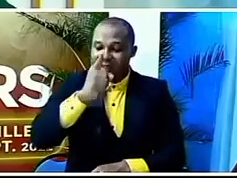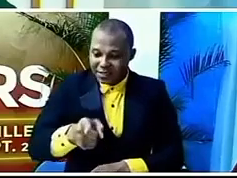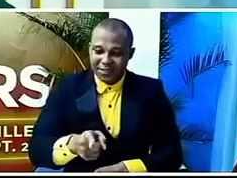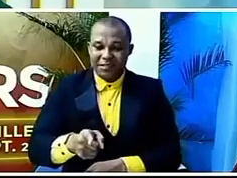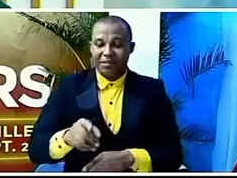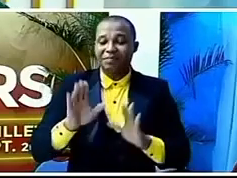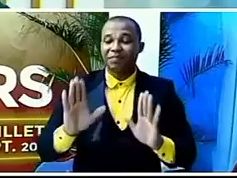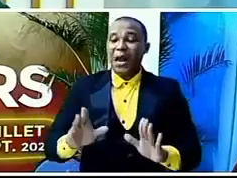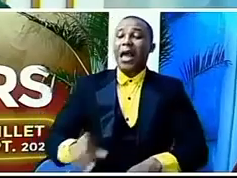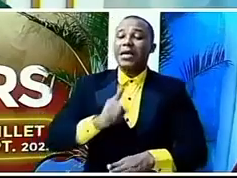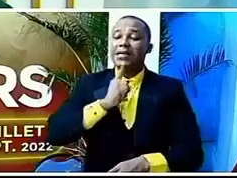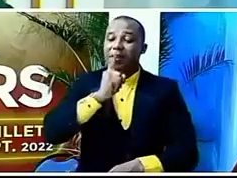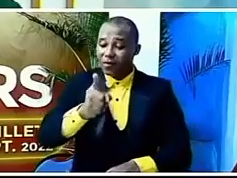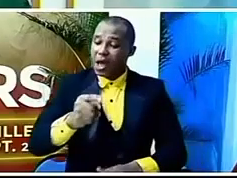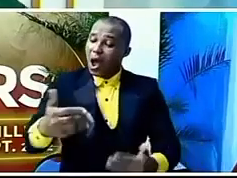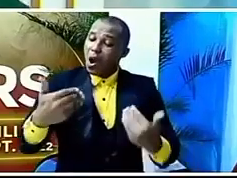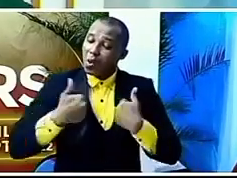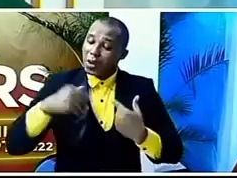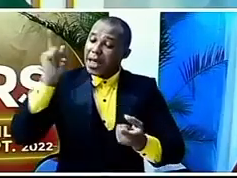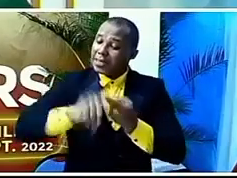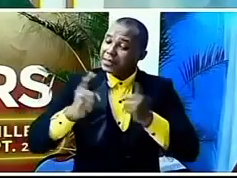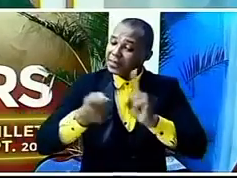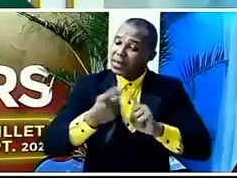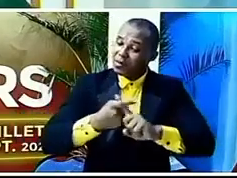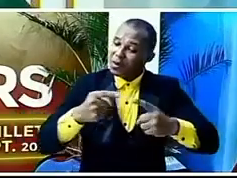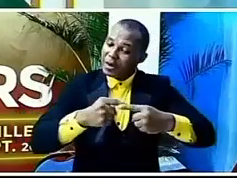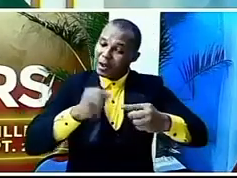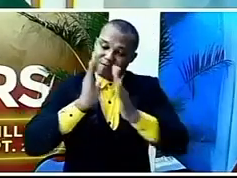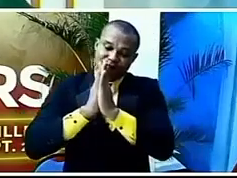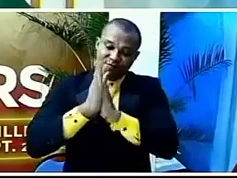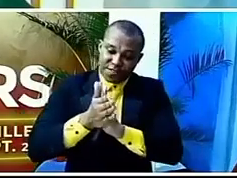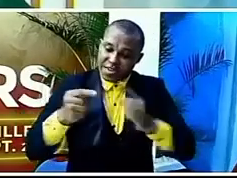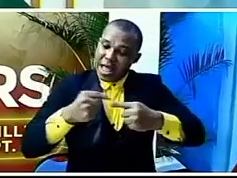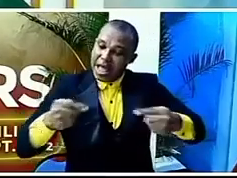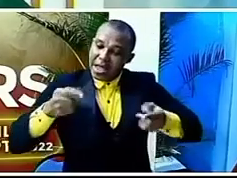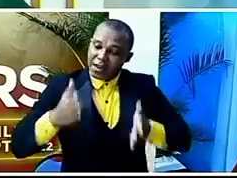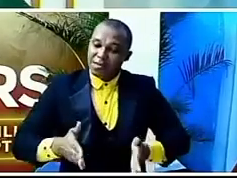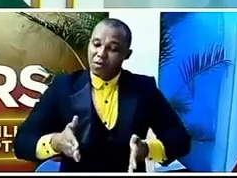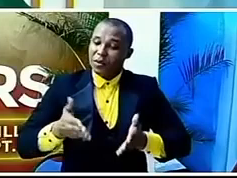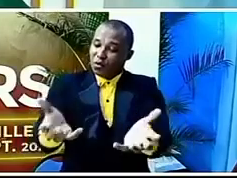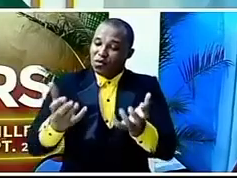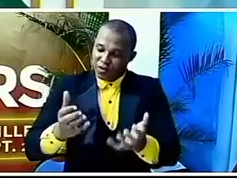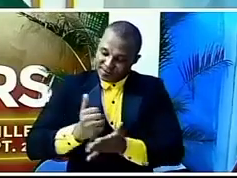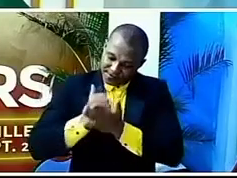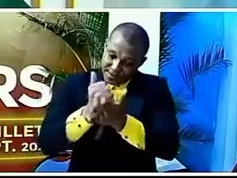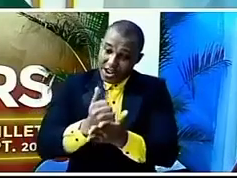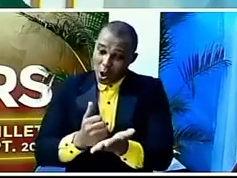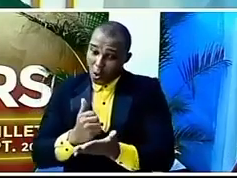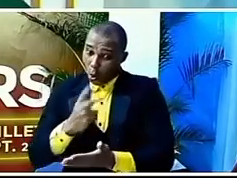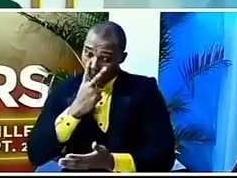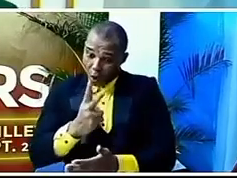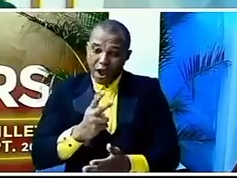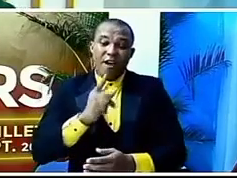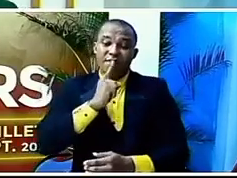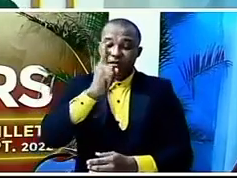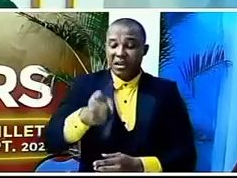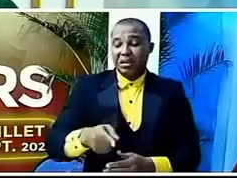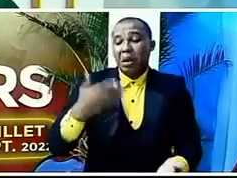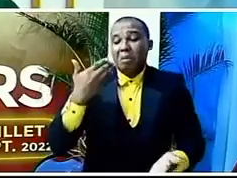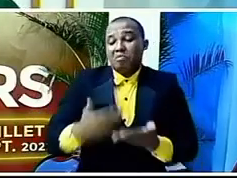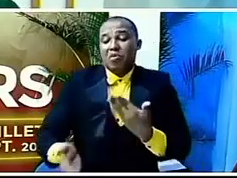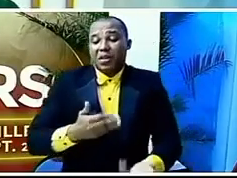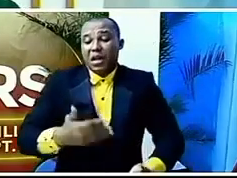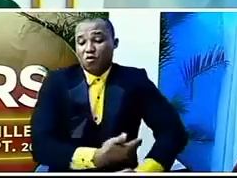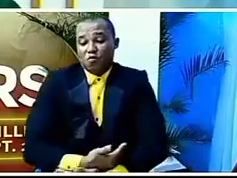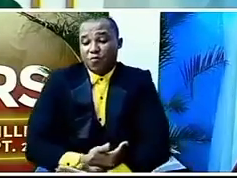Effectivement, ou gen zami ou kap vin l'ennemi ou parce que ou vle ede ou wè yon ti vérité. Ça qui arrive pour une petite